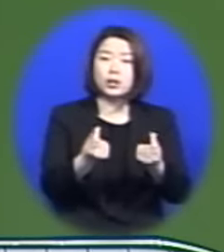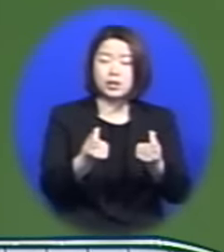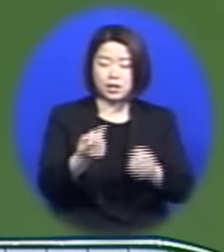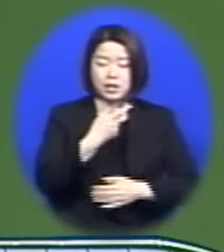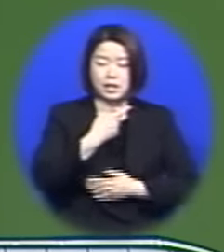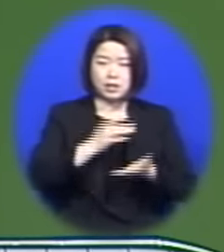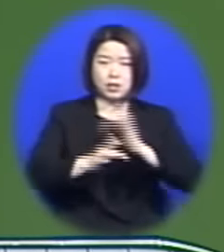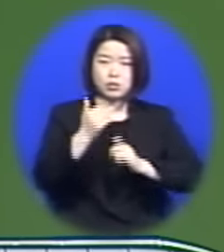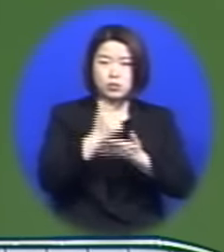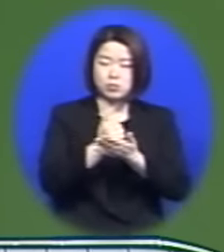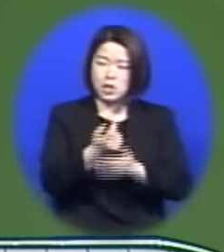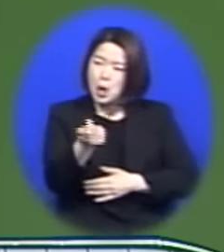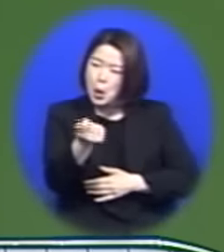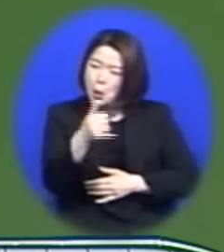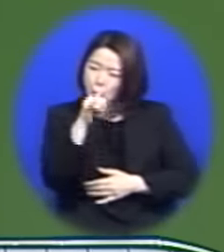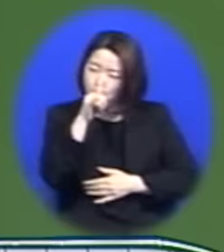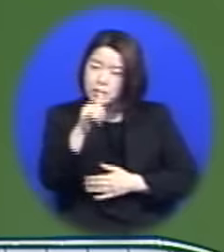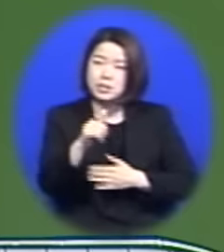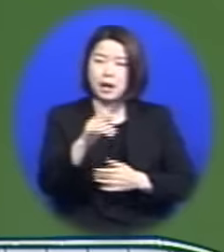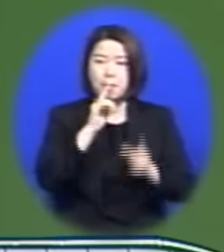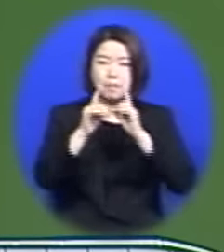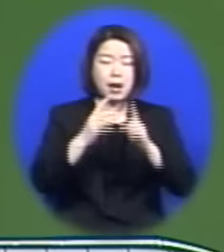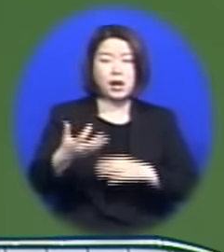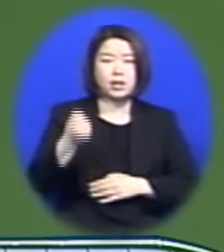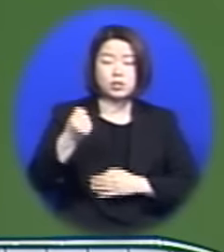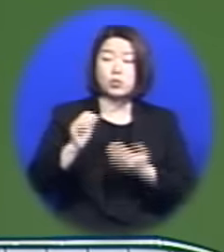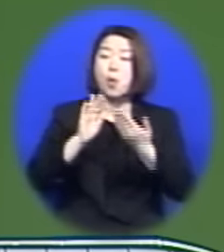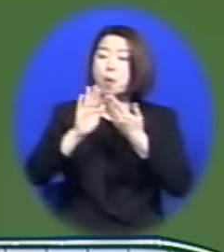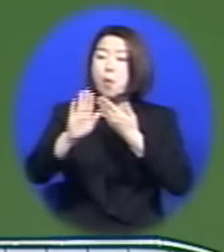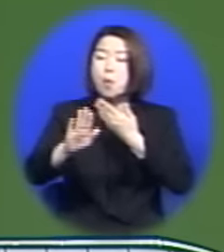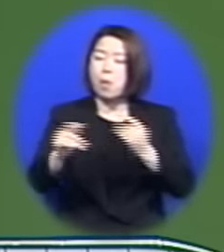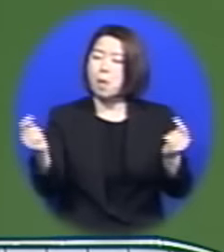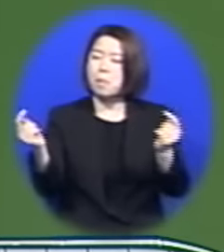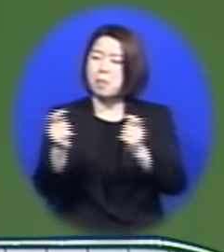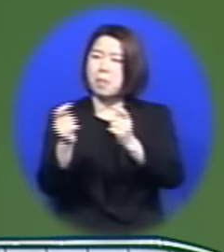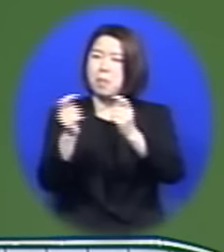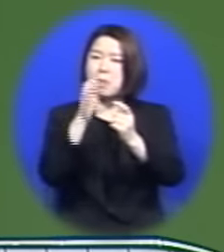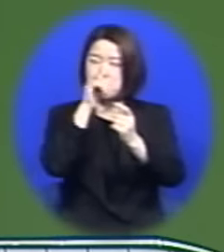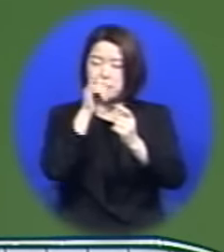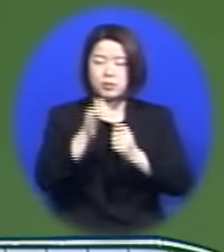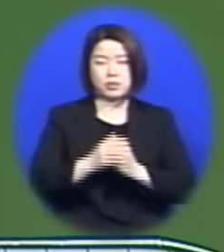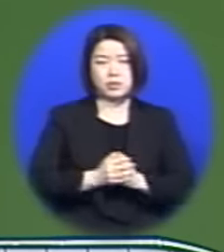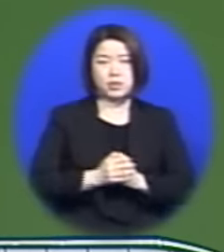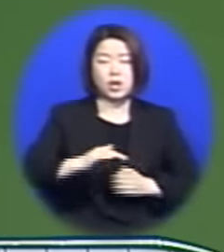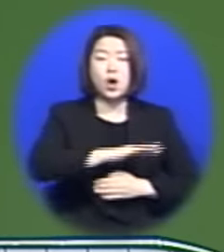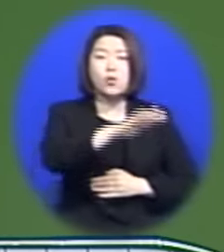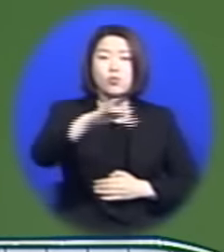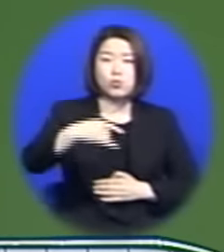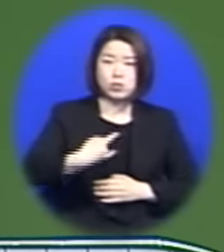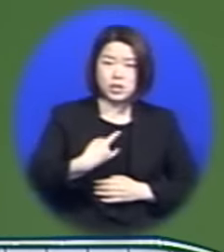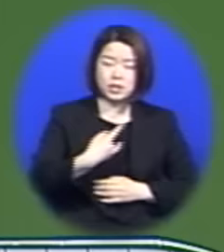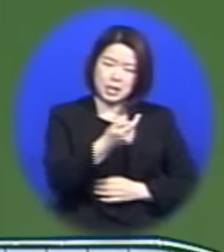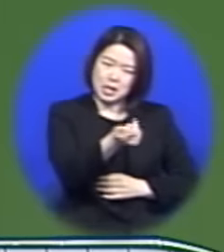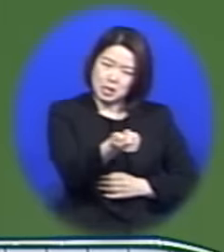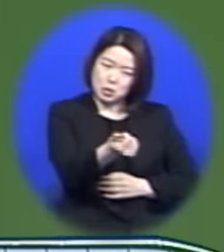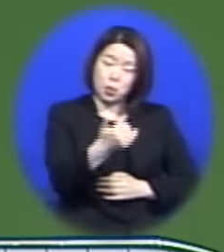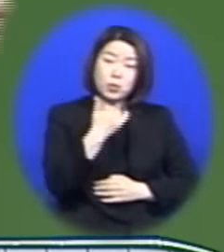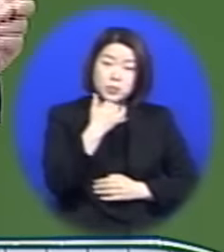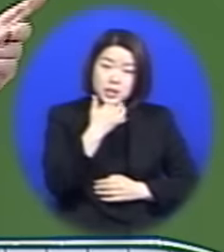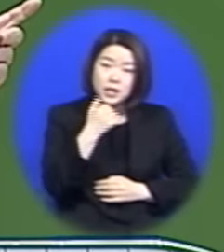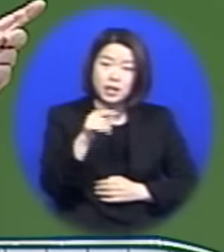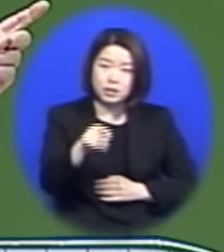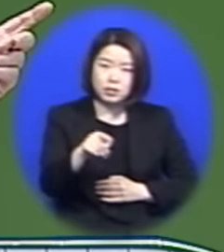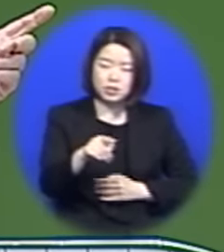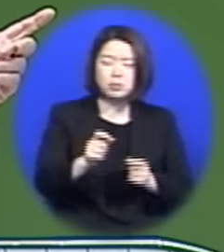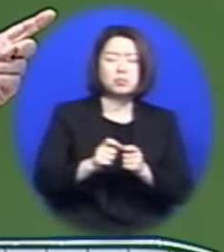조금 있으면이라는 말 가지고 뒤에 엄청난 논쟁이 벌어집니다 우리에게는 조금 기다리는 것이